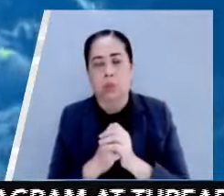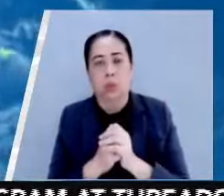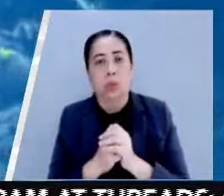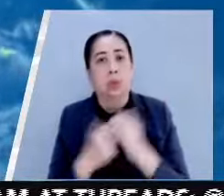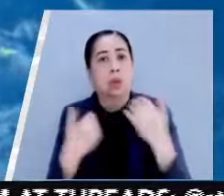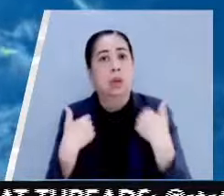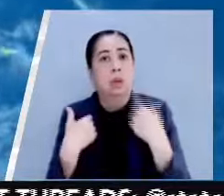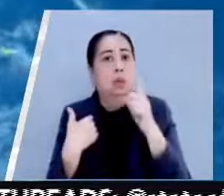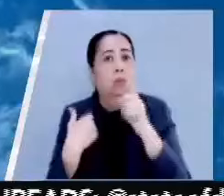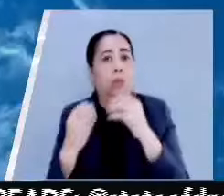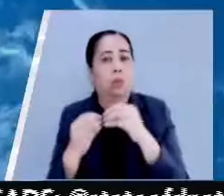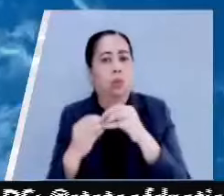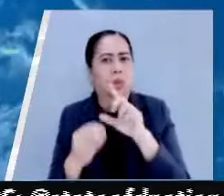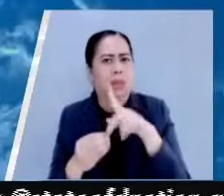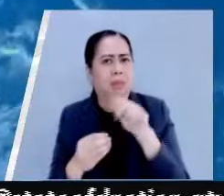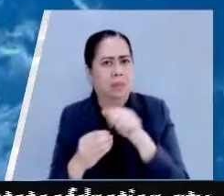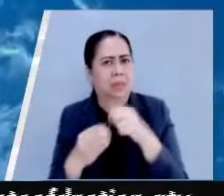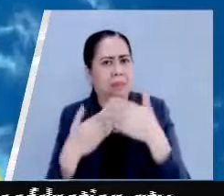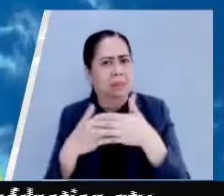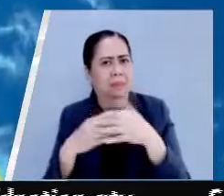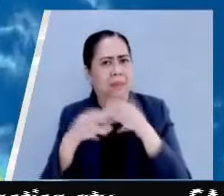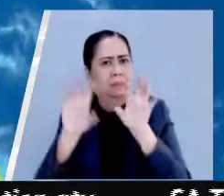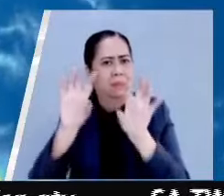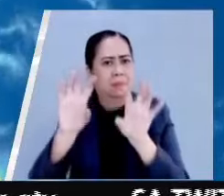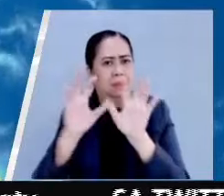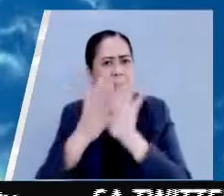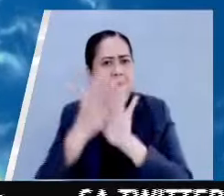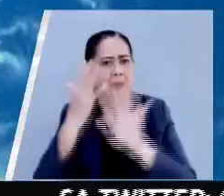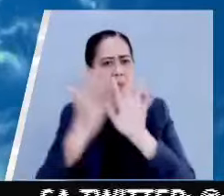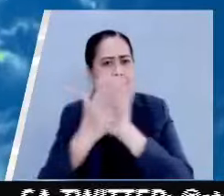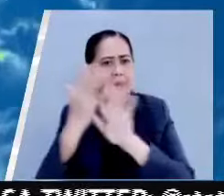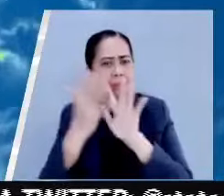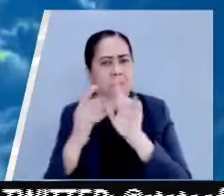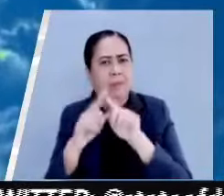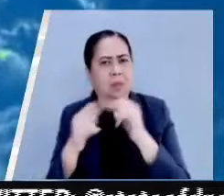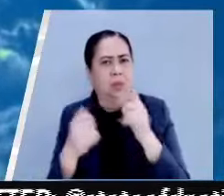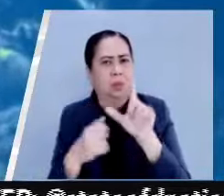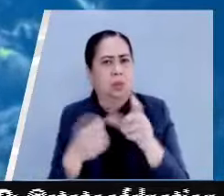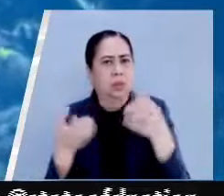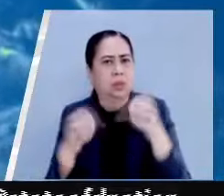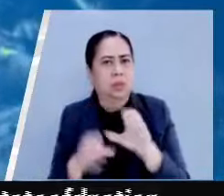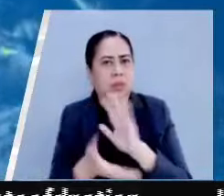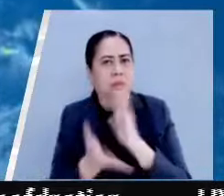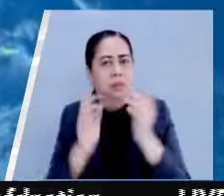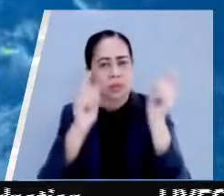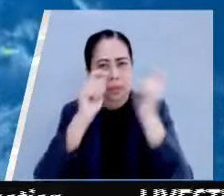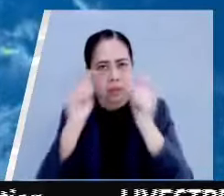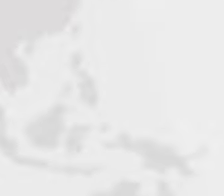LPA na halos katabi lang nito. Pero sa ngayon, pababa ang tsansa nitong maging bagyo.